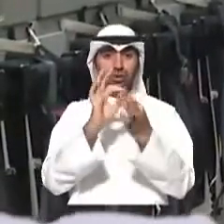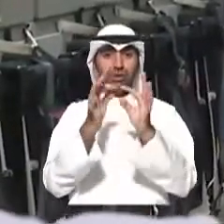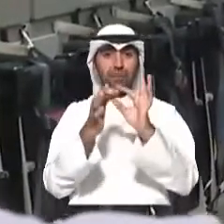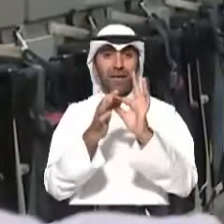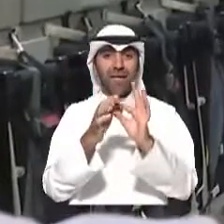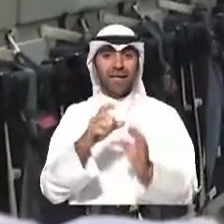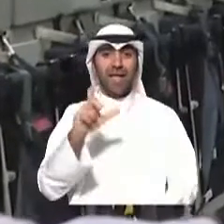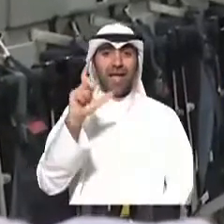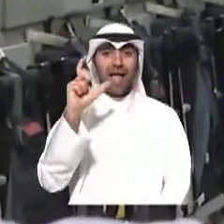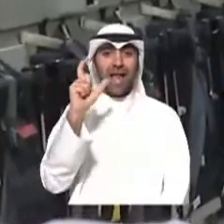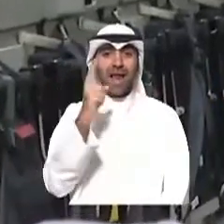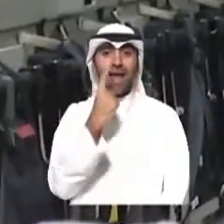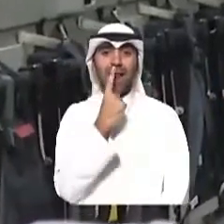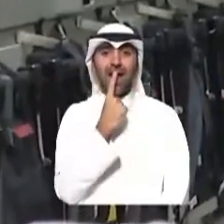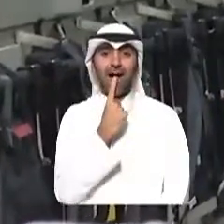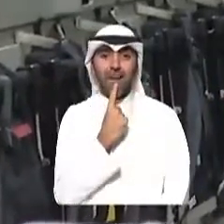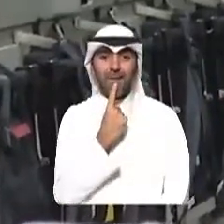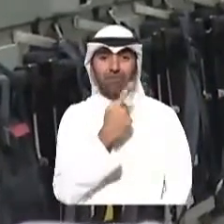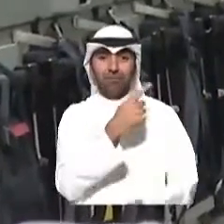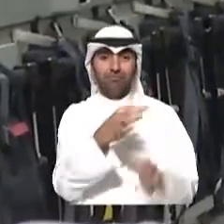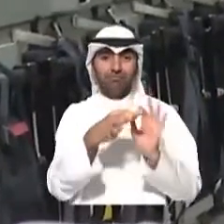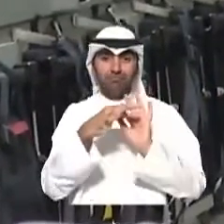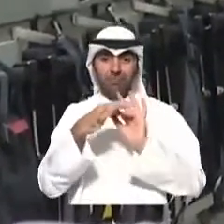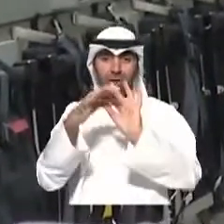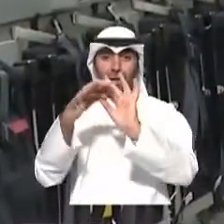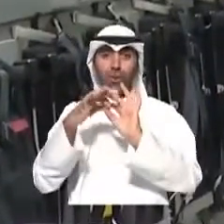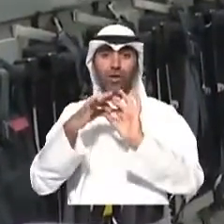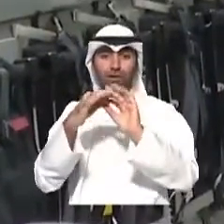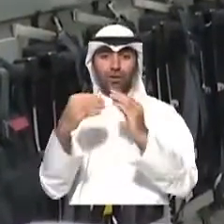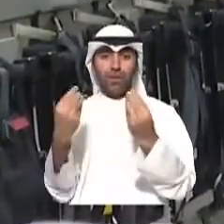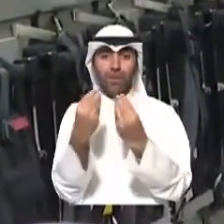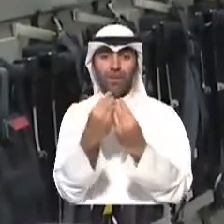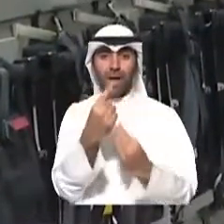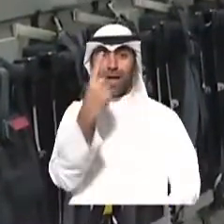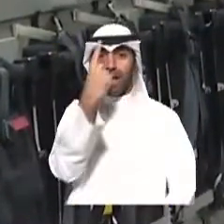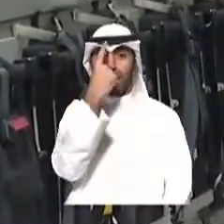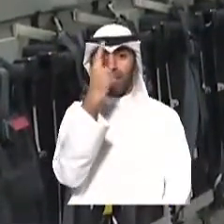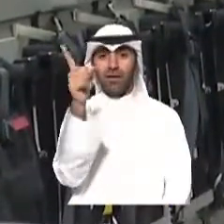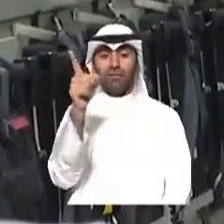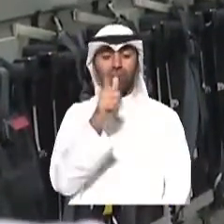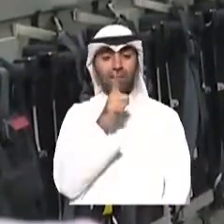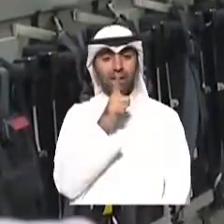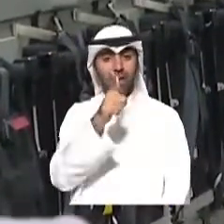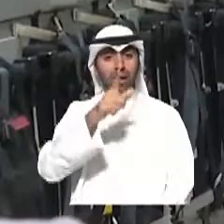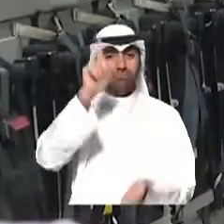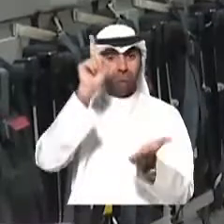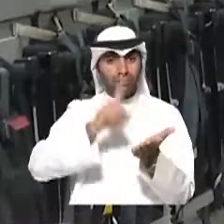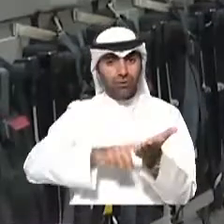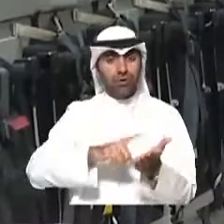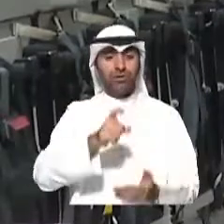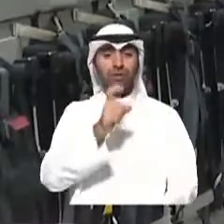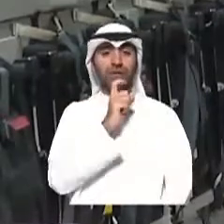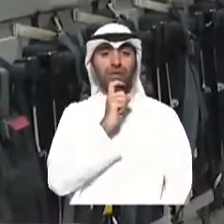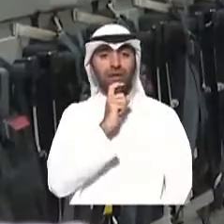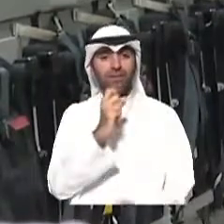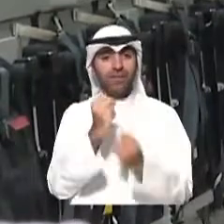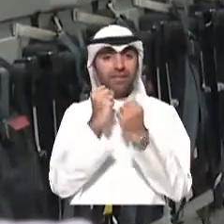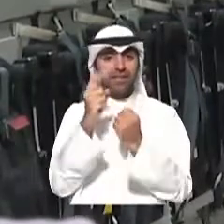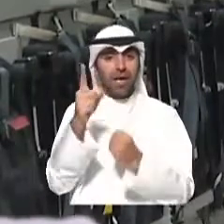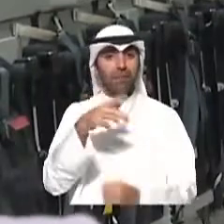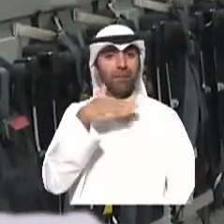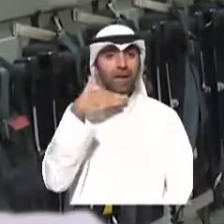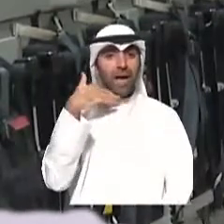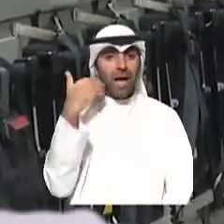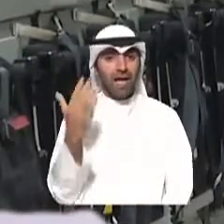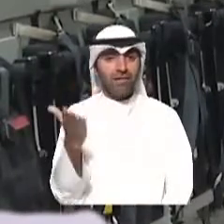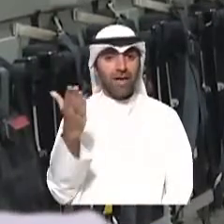الأحمر الهندي، تمت الموافقة على جسر جوي إن شاء الله. اليوم أول طائرات الجسر